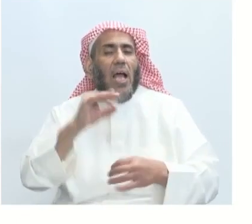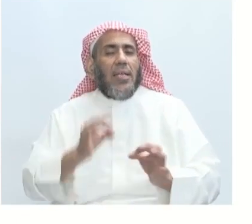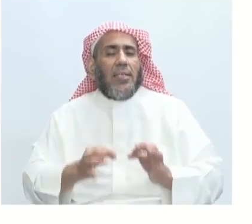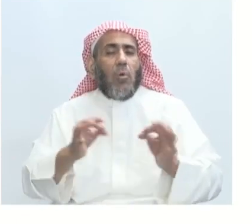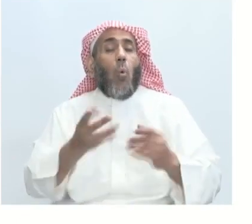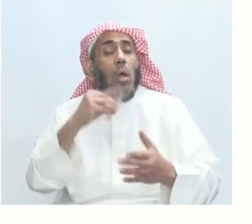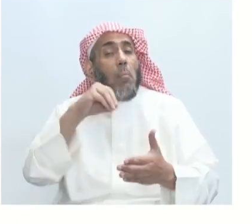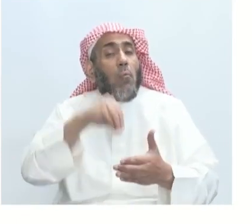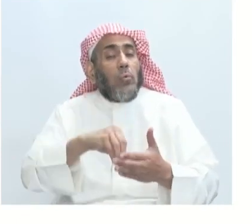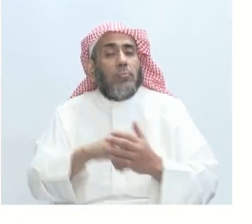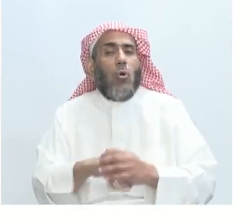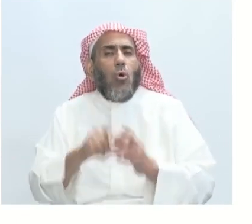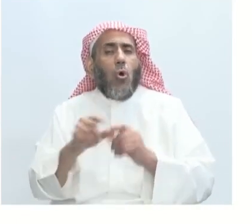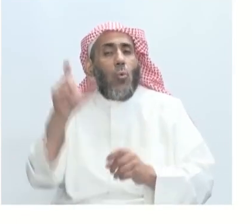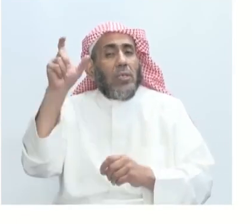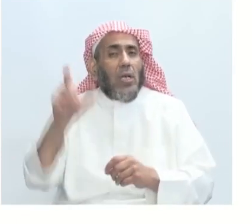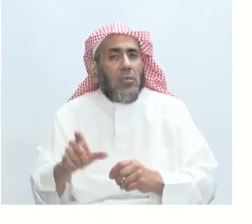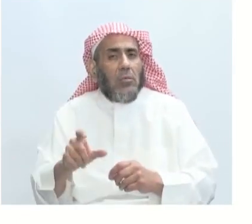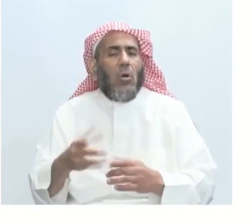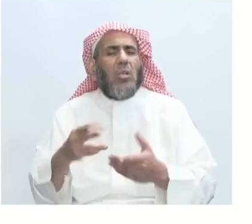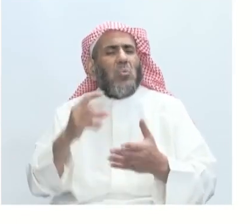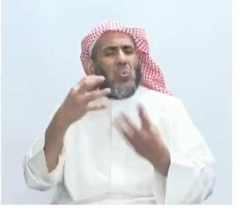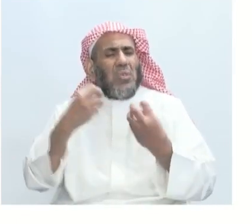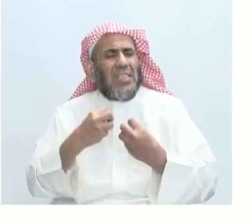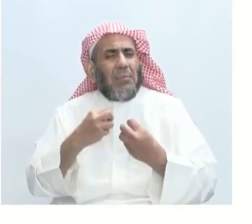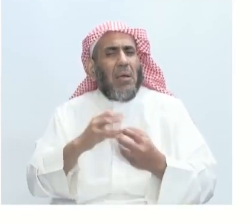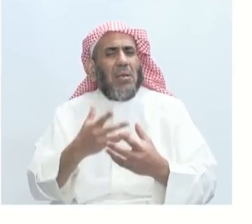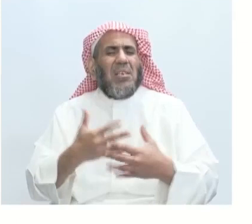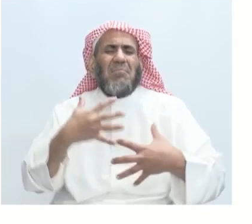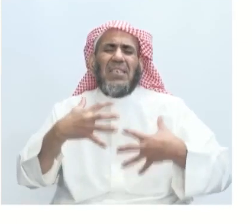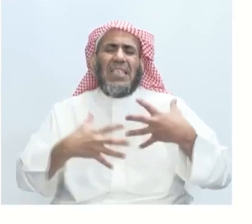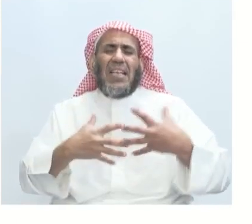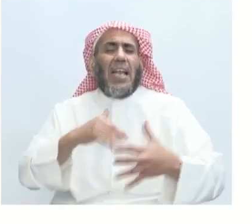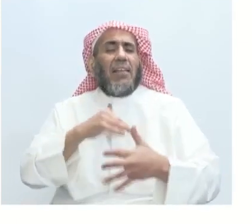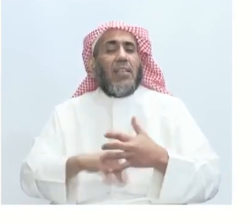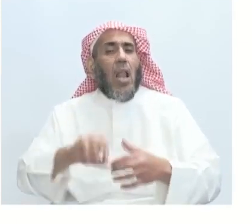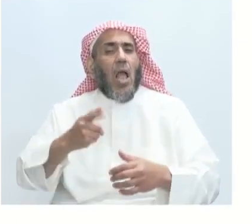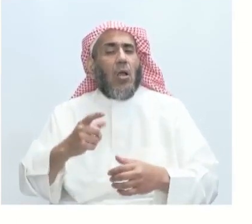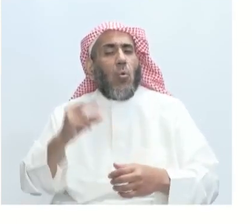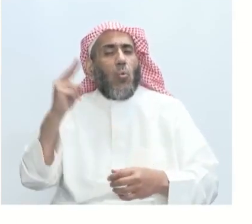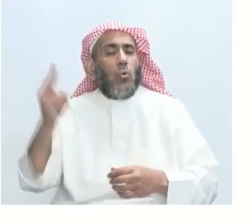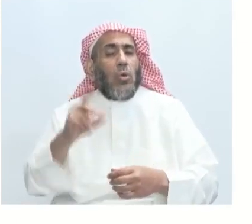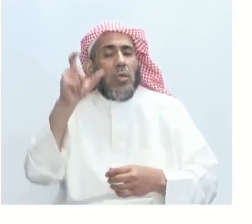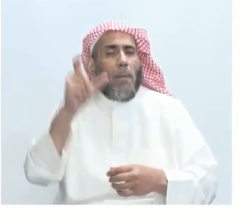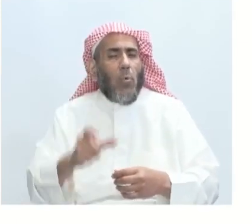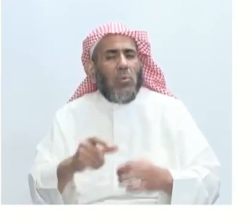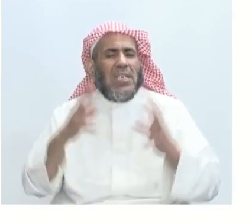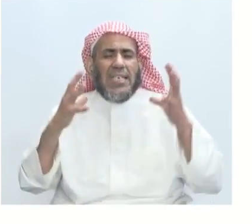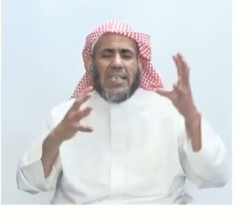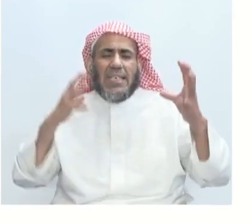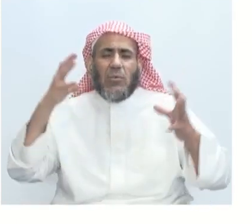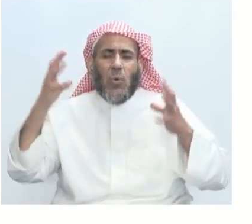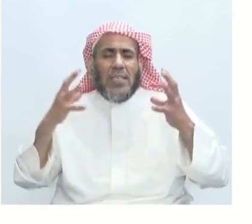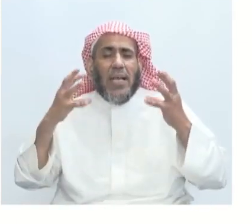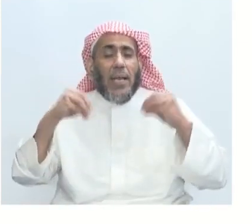وغير موجوده هو من شخص قد اصيب باعتلال نفسي ولكن يدرك الاشخاص او معظم الاشخاص المصابون